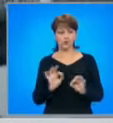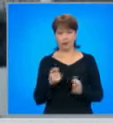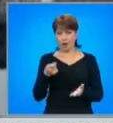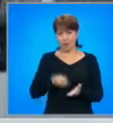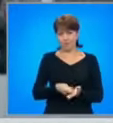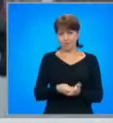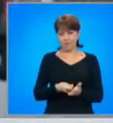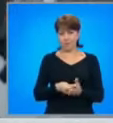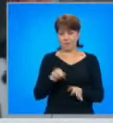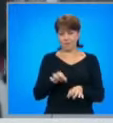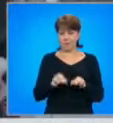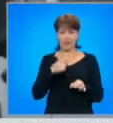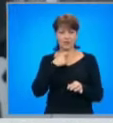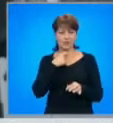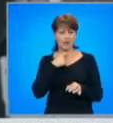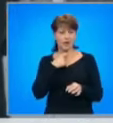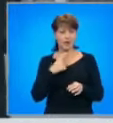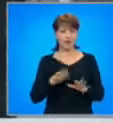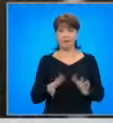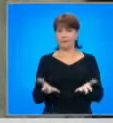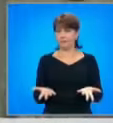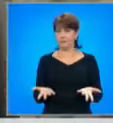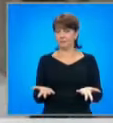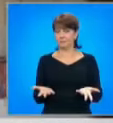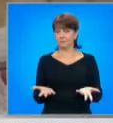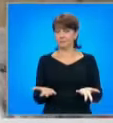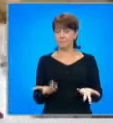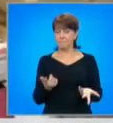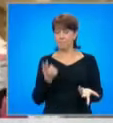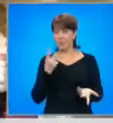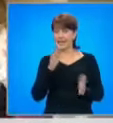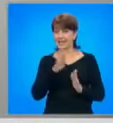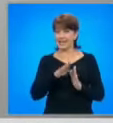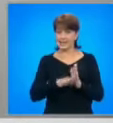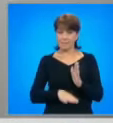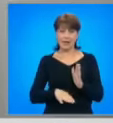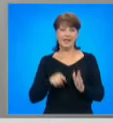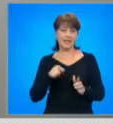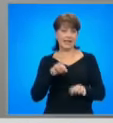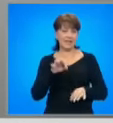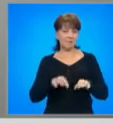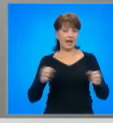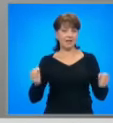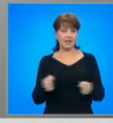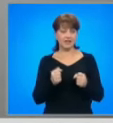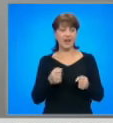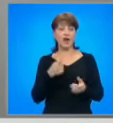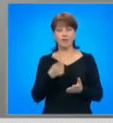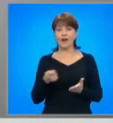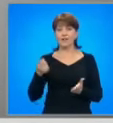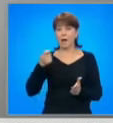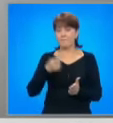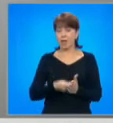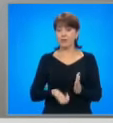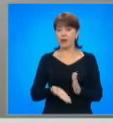гласове. Има мъглата, който купува гласове. Тенденцията за намаляване на избирателната активност води до повишаване на цената